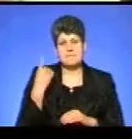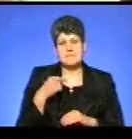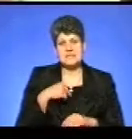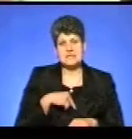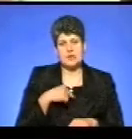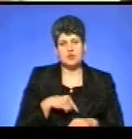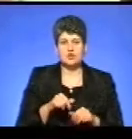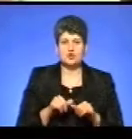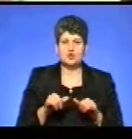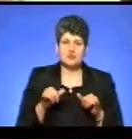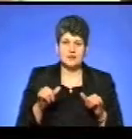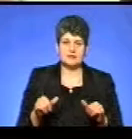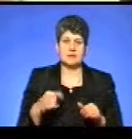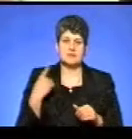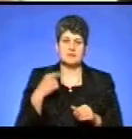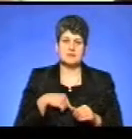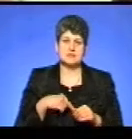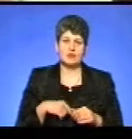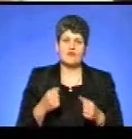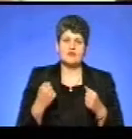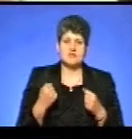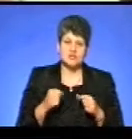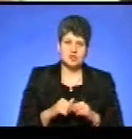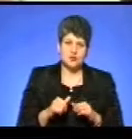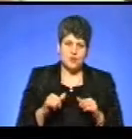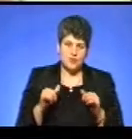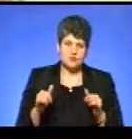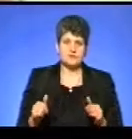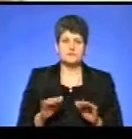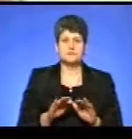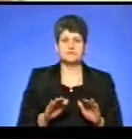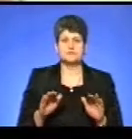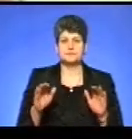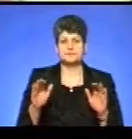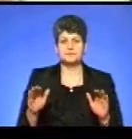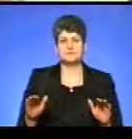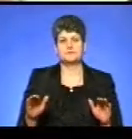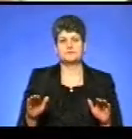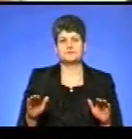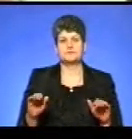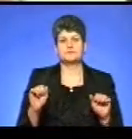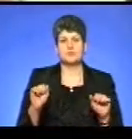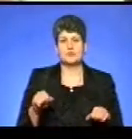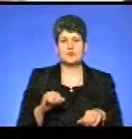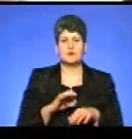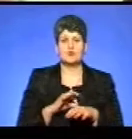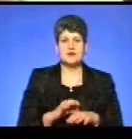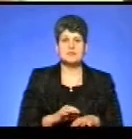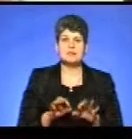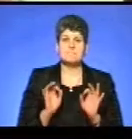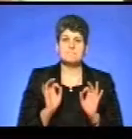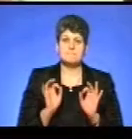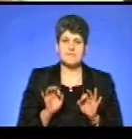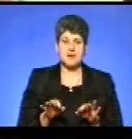психологічний розвиток, психофізичний розвиток учня, можливості провести